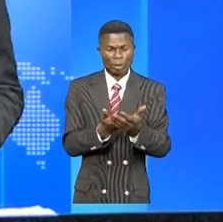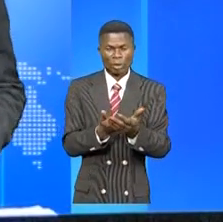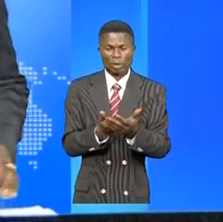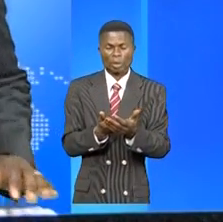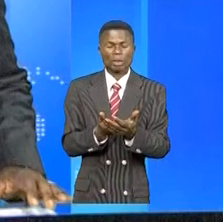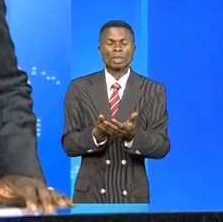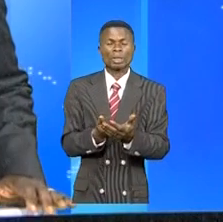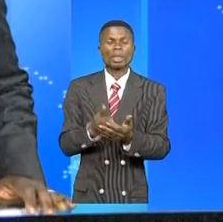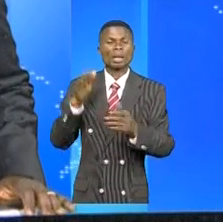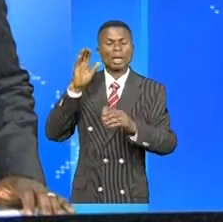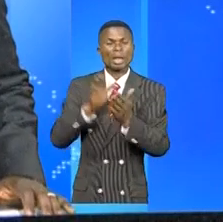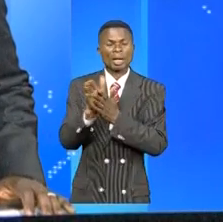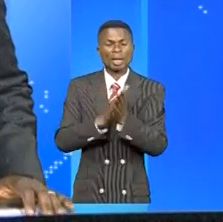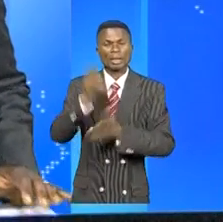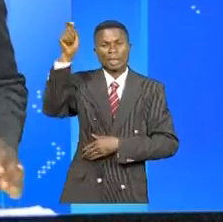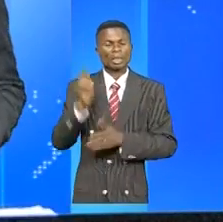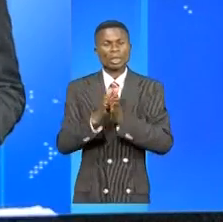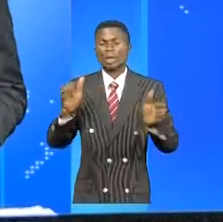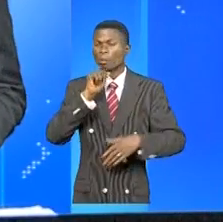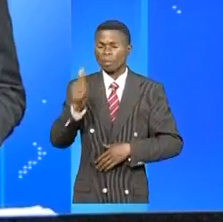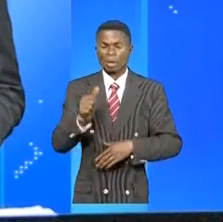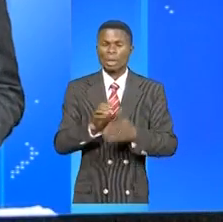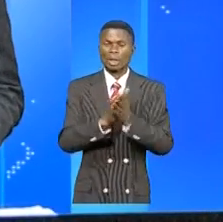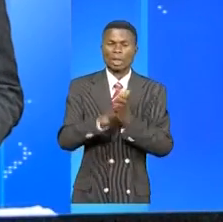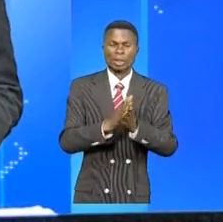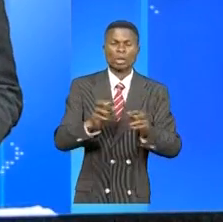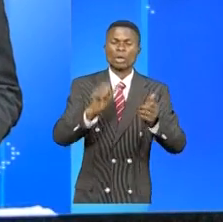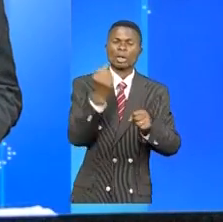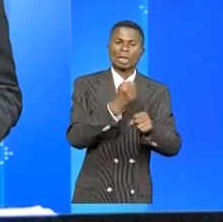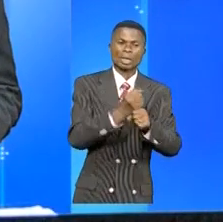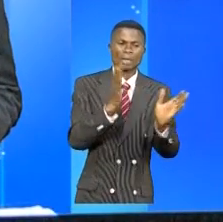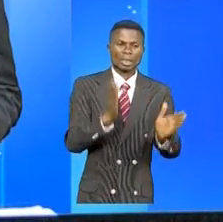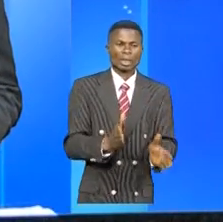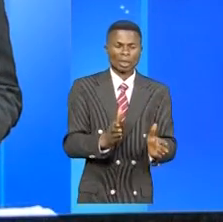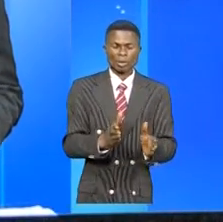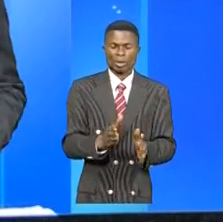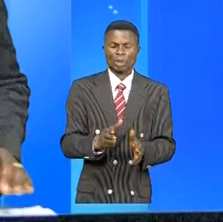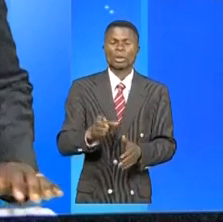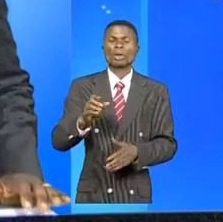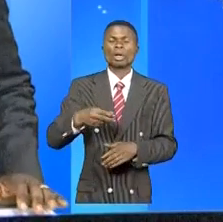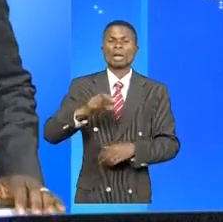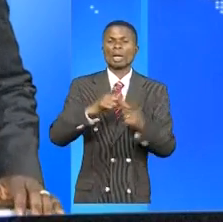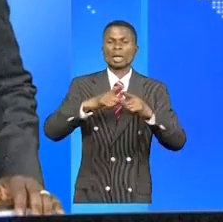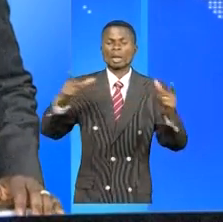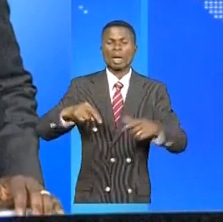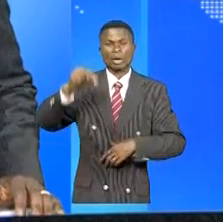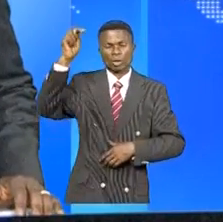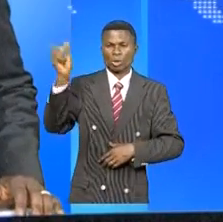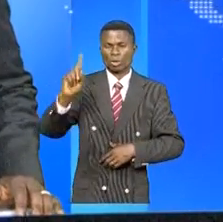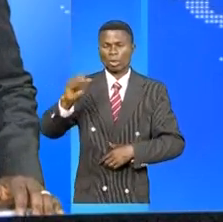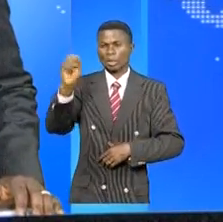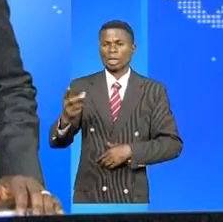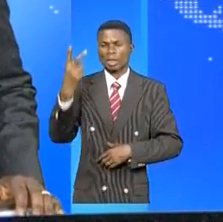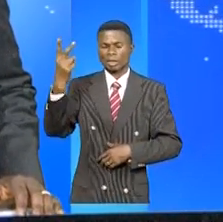en cause ni les FARDC en général, ni les secteurs opérationnels Sokola 1, Grand Nord et encore moins la